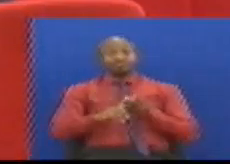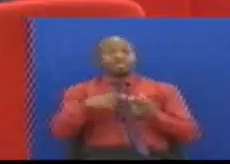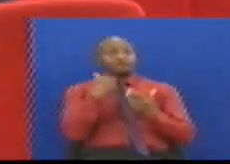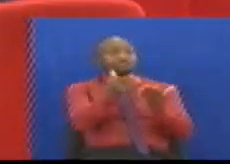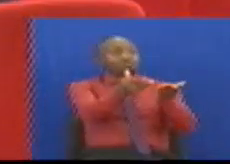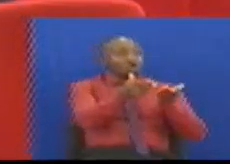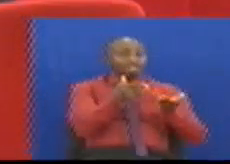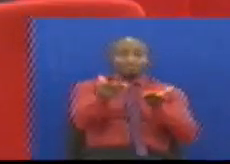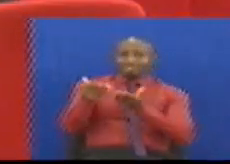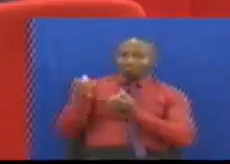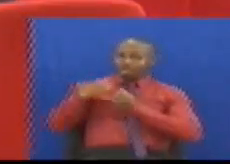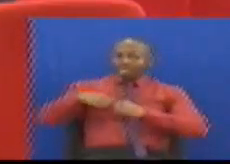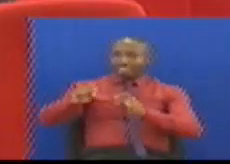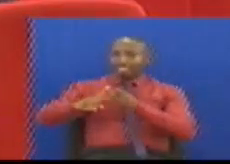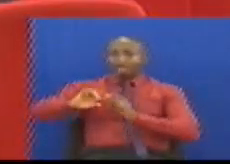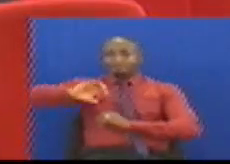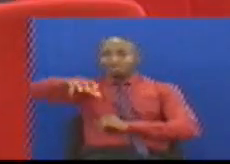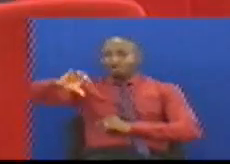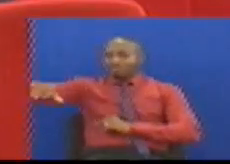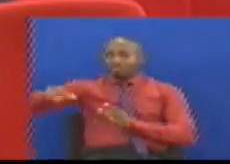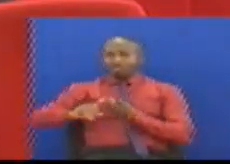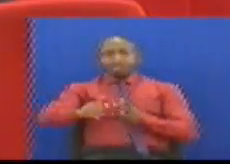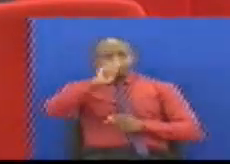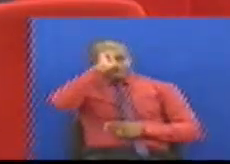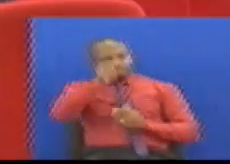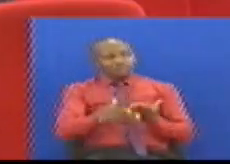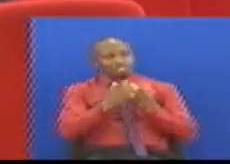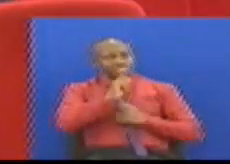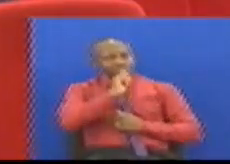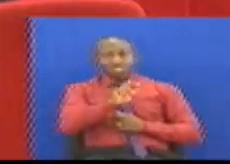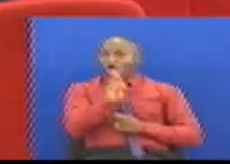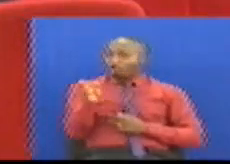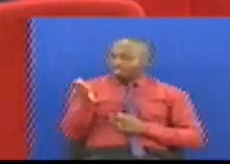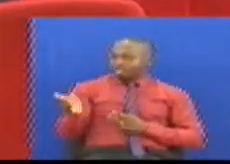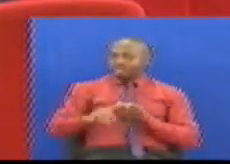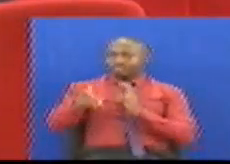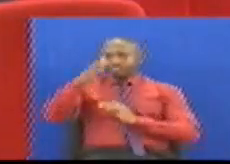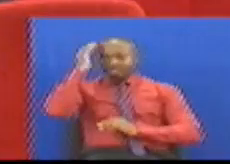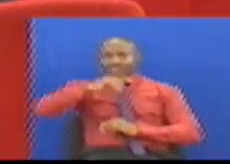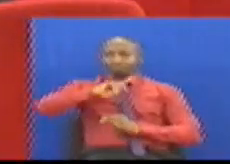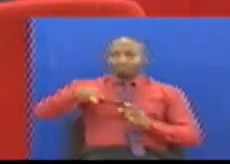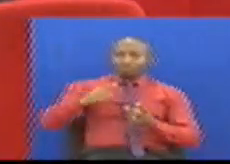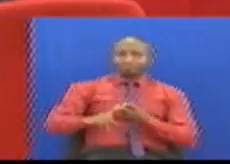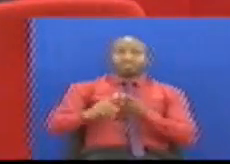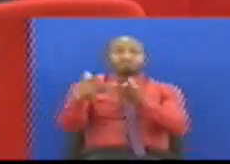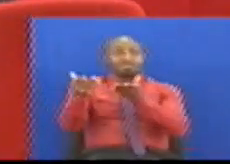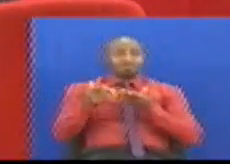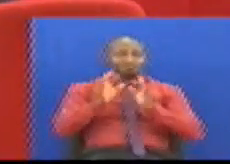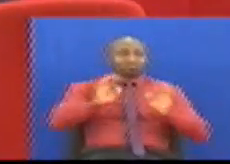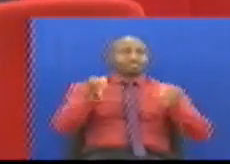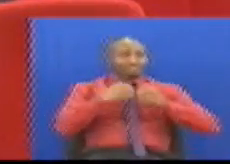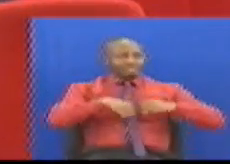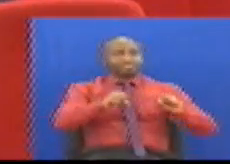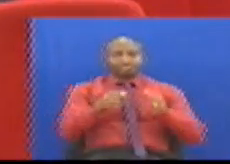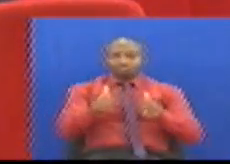imepokelewa, itatekelezwa kwenye mikoa. Mheshimiwa Naibu Spika, hii hoja serikali yetu imepokea vizuri na inakwenda kutekeleza.